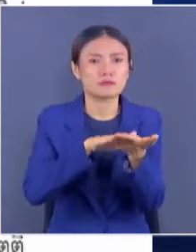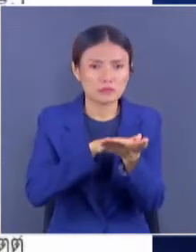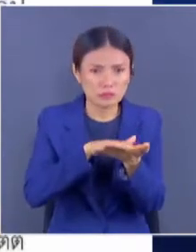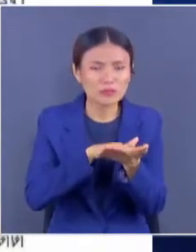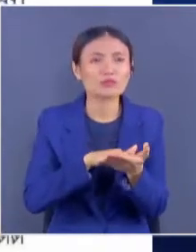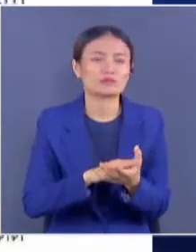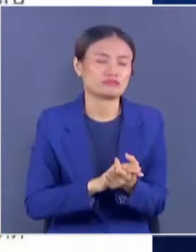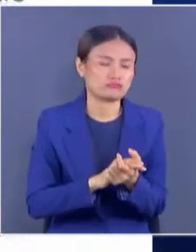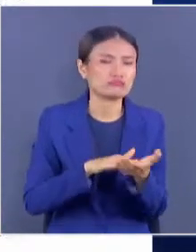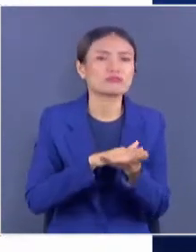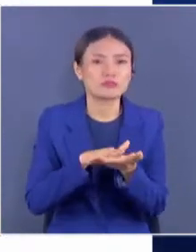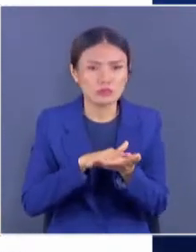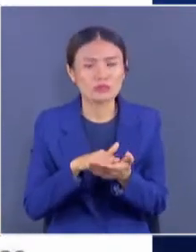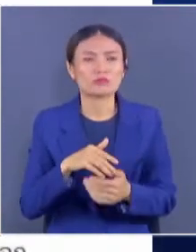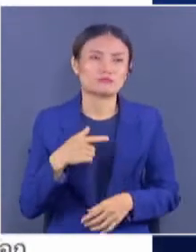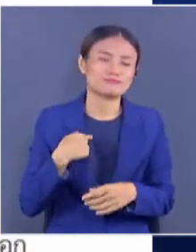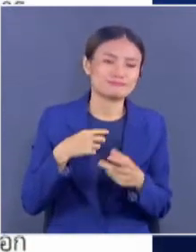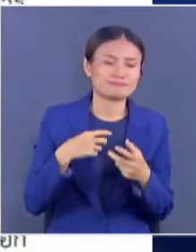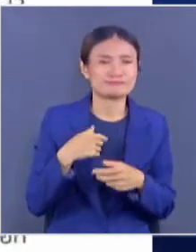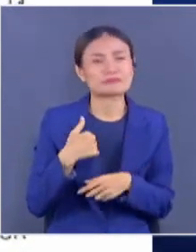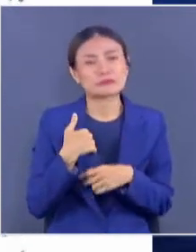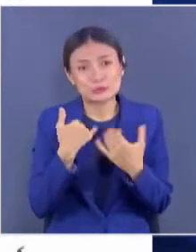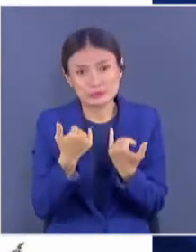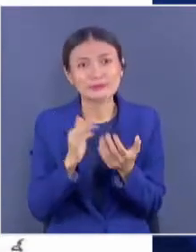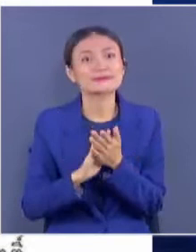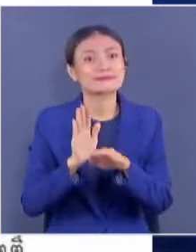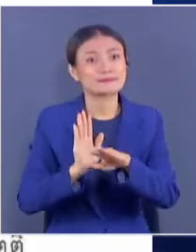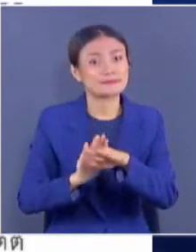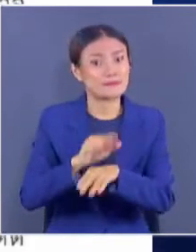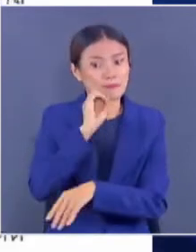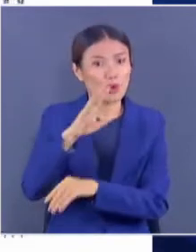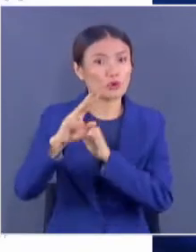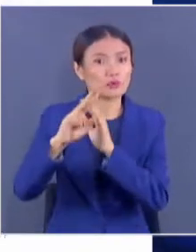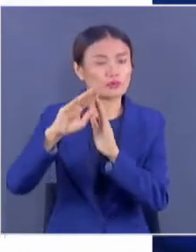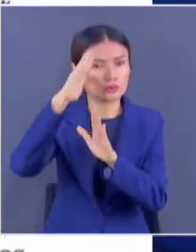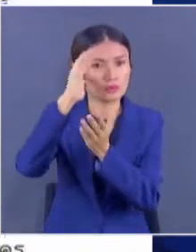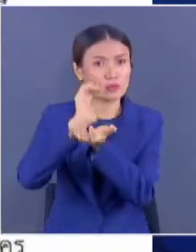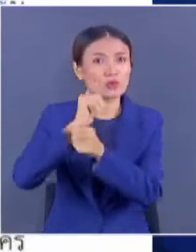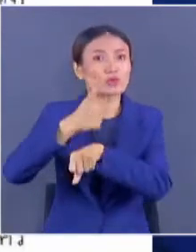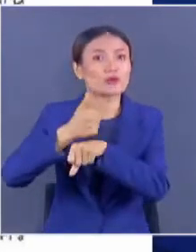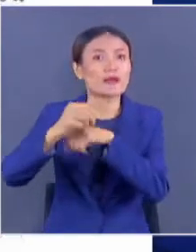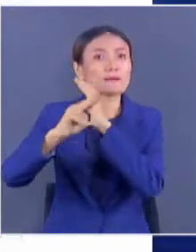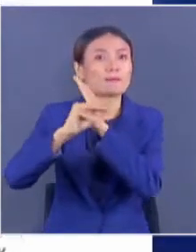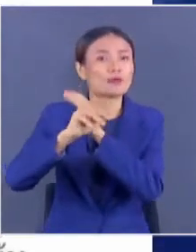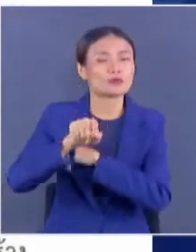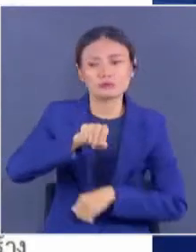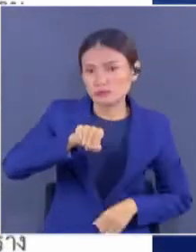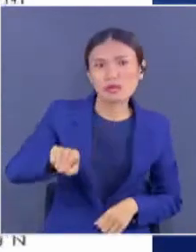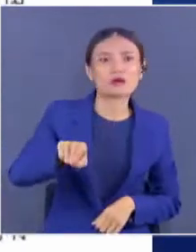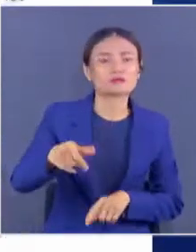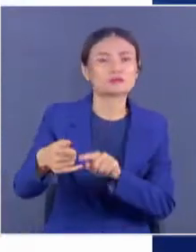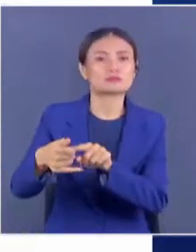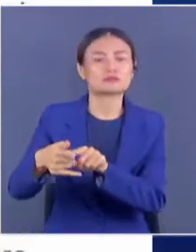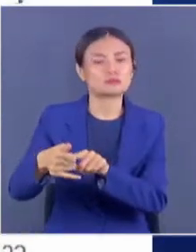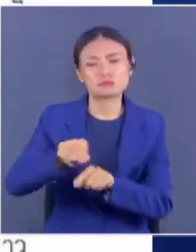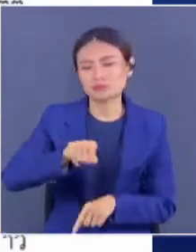ที่ได้รับความเดือดร้อนและกำชับให้หน่วยงานต้นสังกัดของร้อยตำรวจตรีกฤตพจน์ดำเนินการด้านคดีตาม